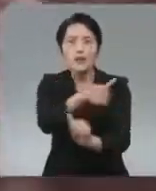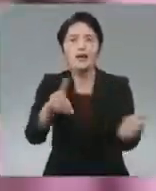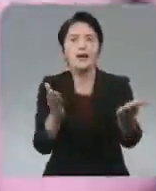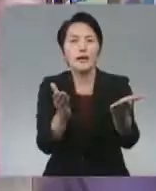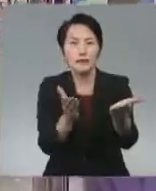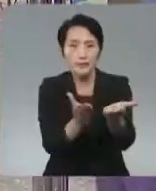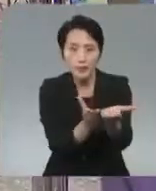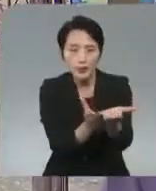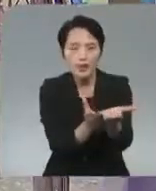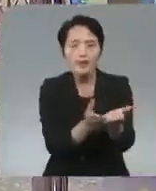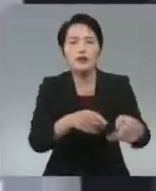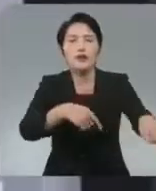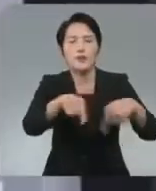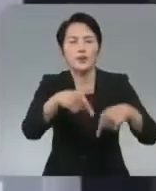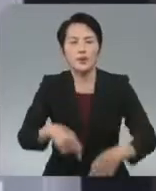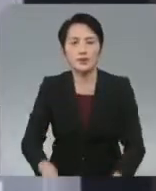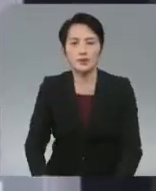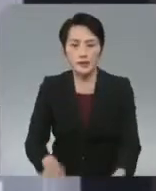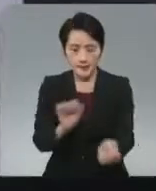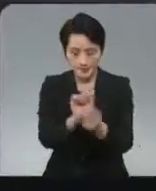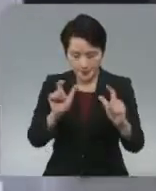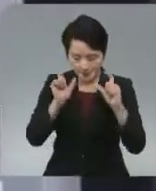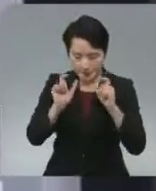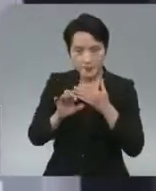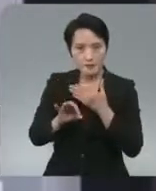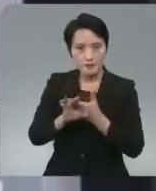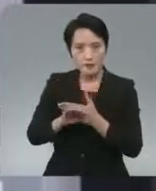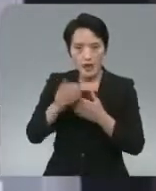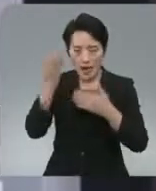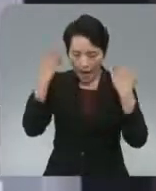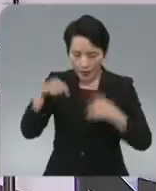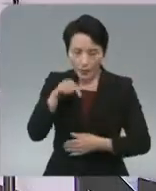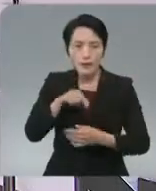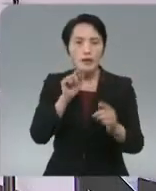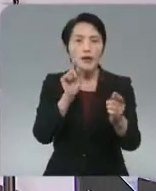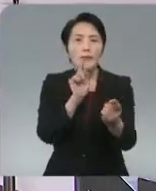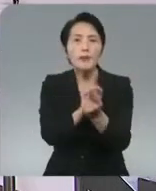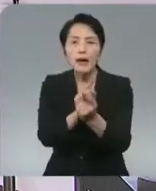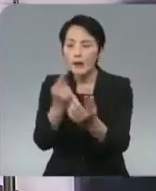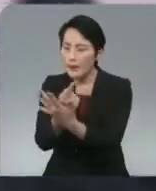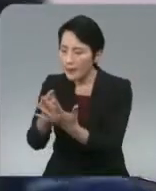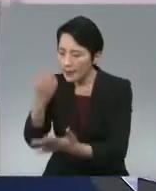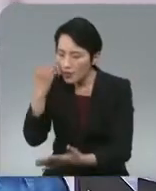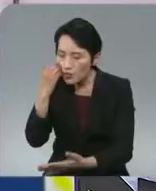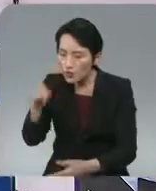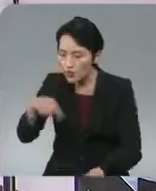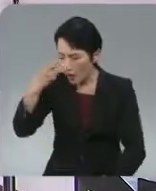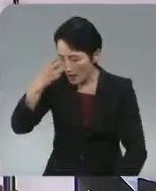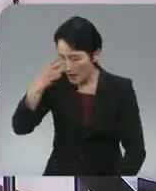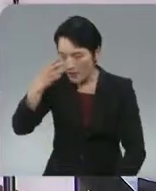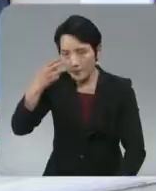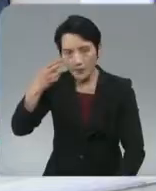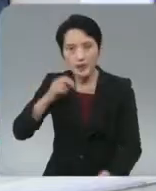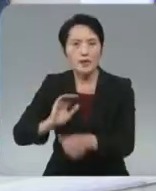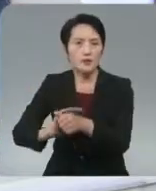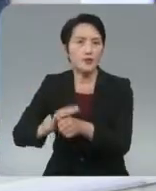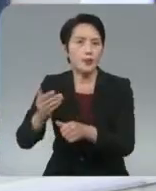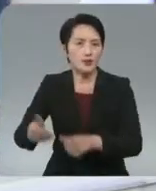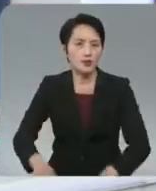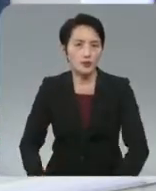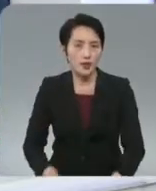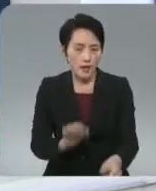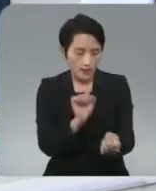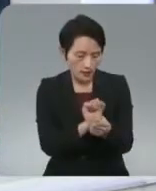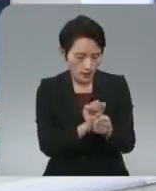và tỷ lệ học sinh tạm dừng đến trường dựa trên 2 tiêu chí này trường có thể lựa chọn vốn phương án là vẫn cho học sinh tới trường bình thường